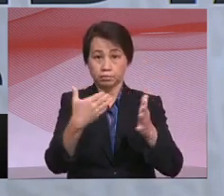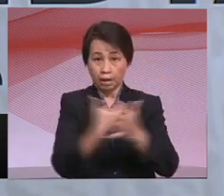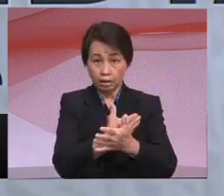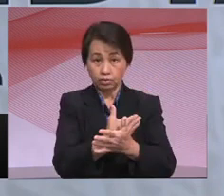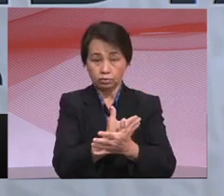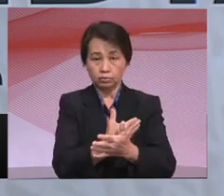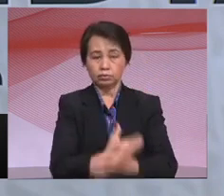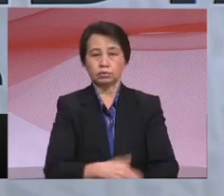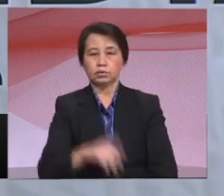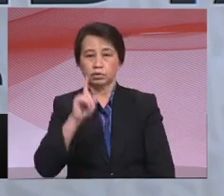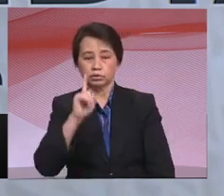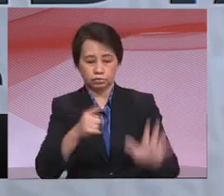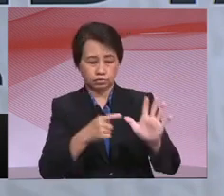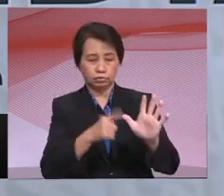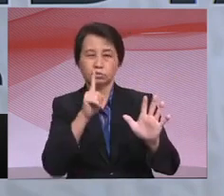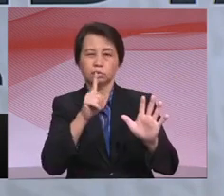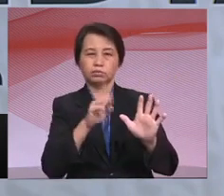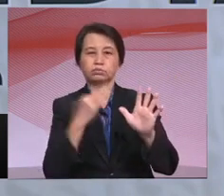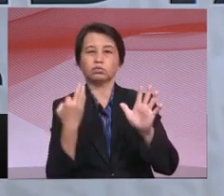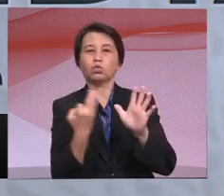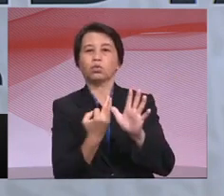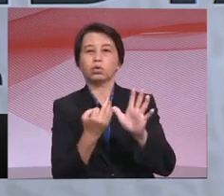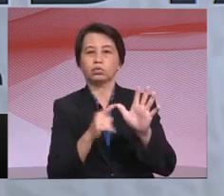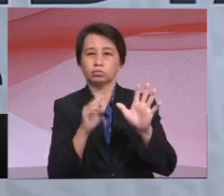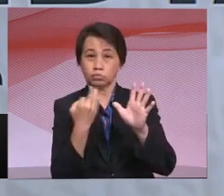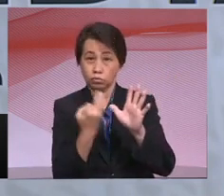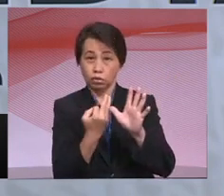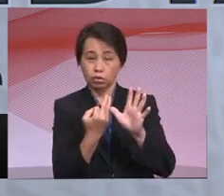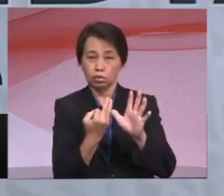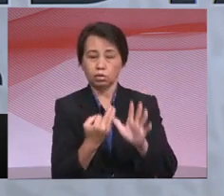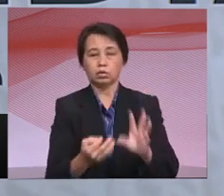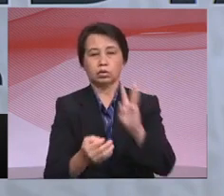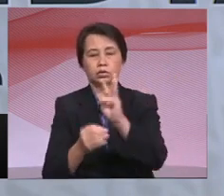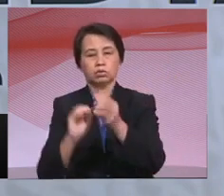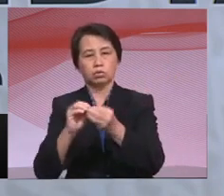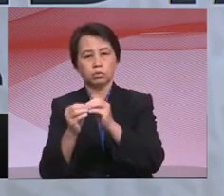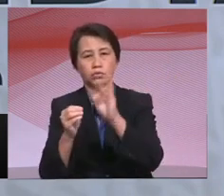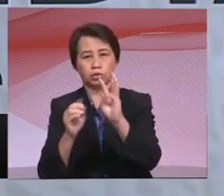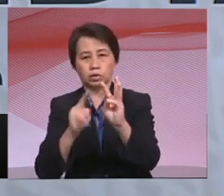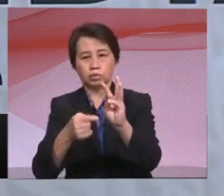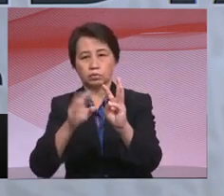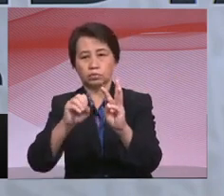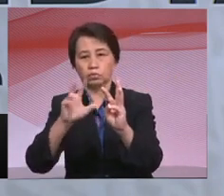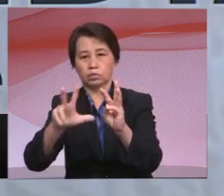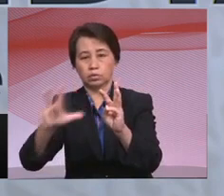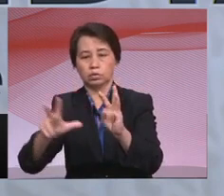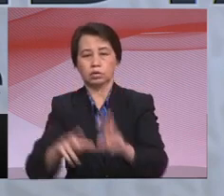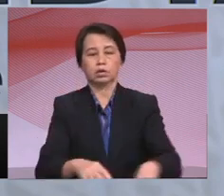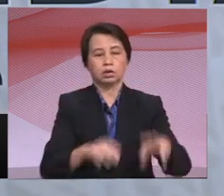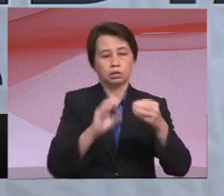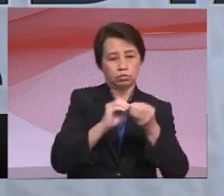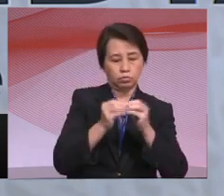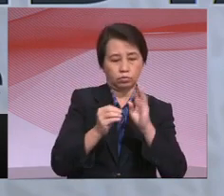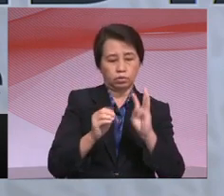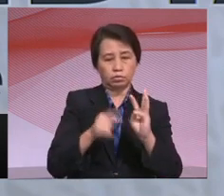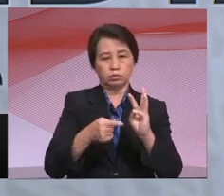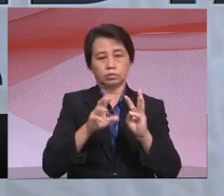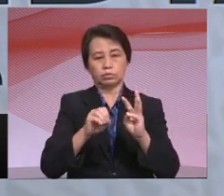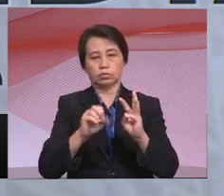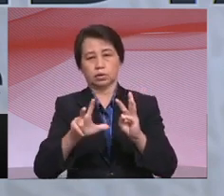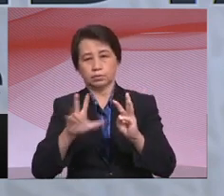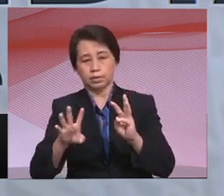terdiri daripada 1 kes keluarga, iaitu kes 9,033, kes 9,034,